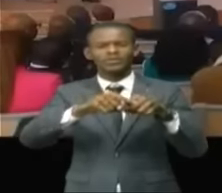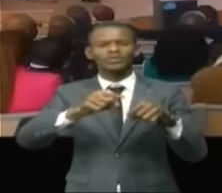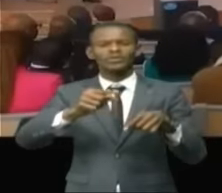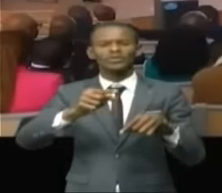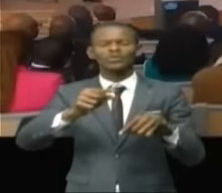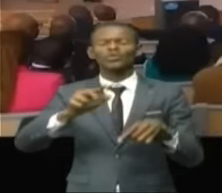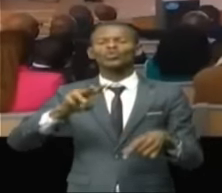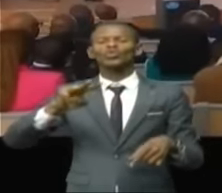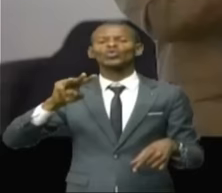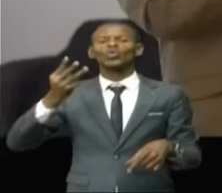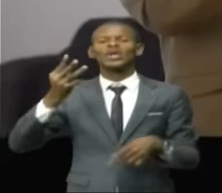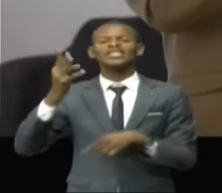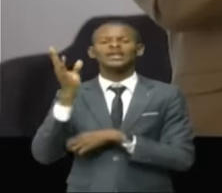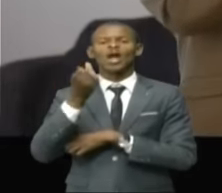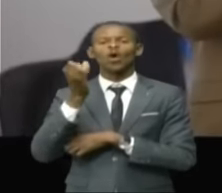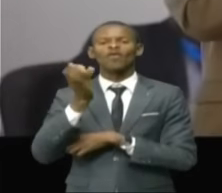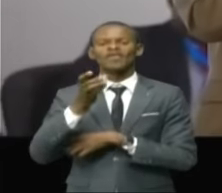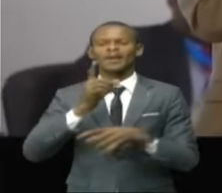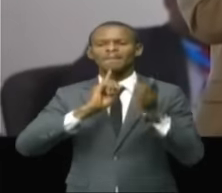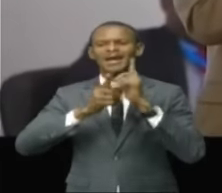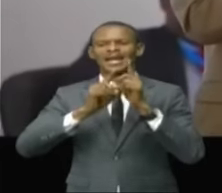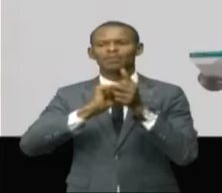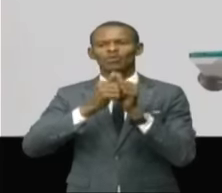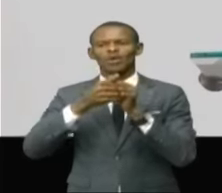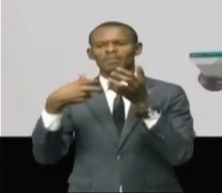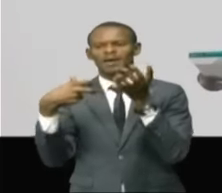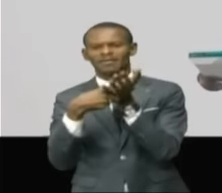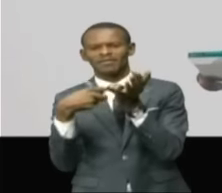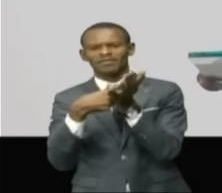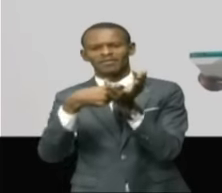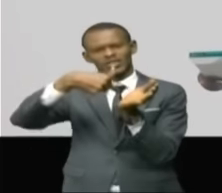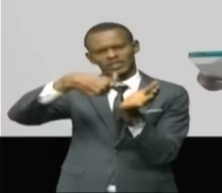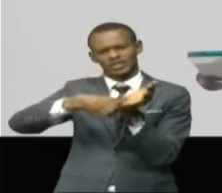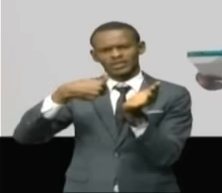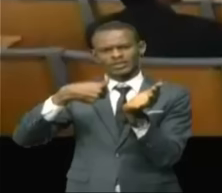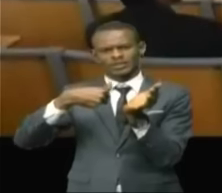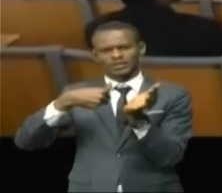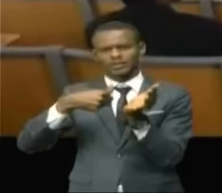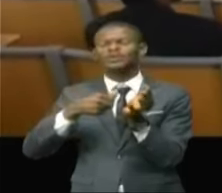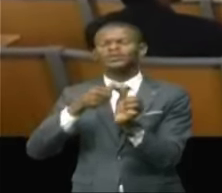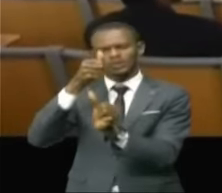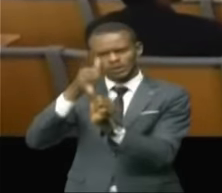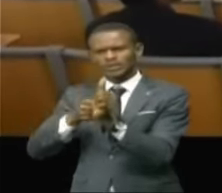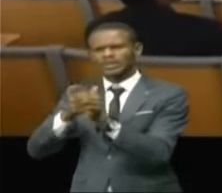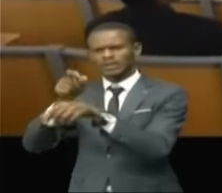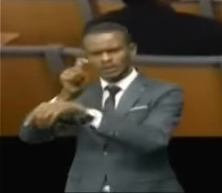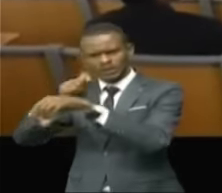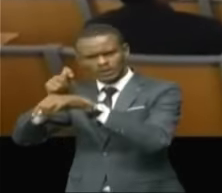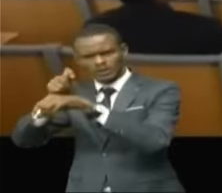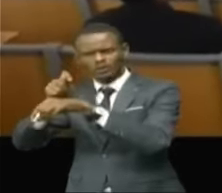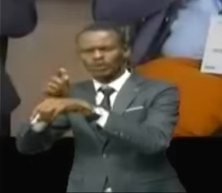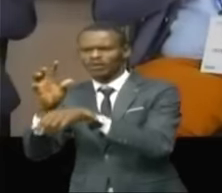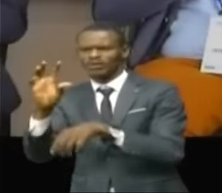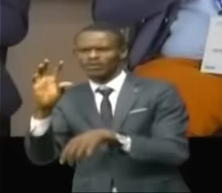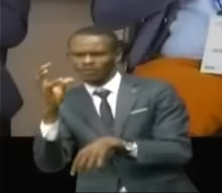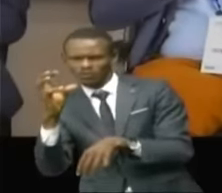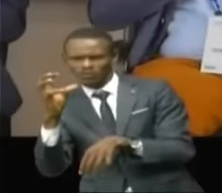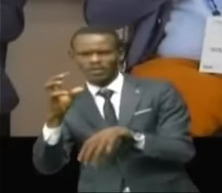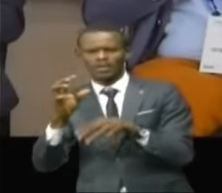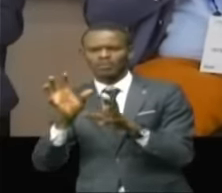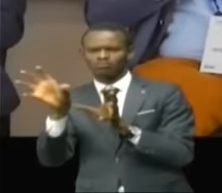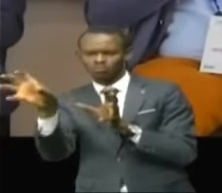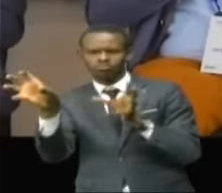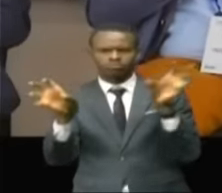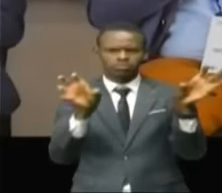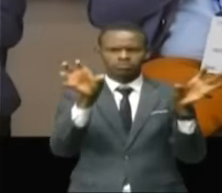sur la décentralisation fiscale en RDC. Cette réunion de grande prestige scientifique et sociétale a réuni autour